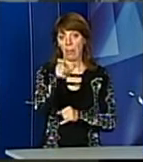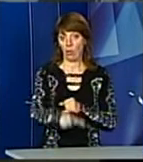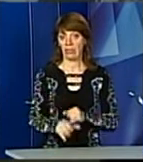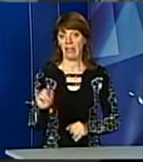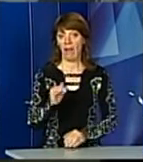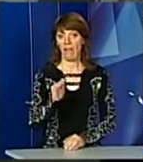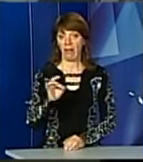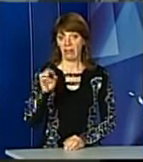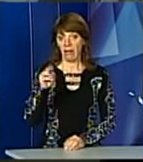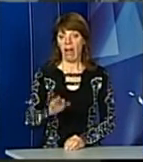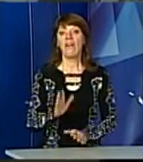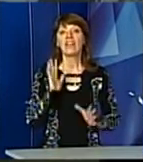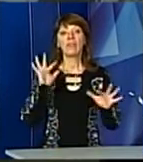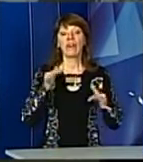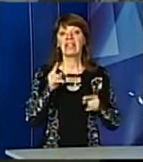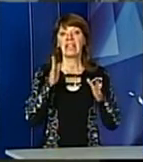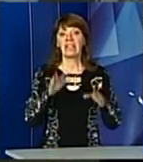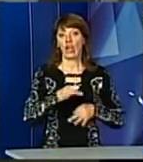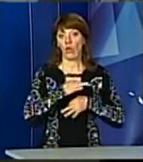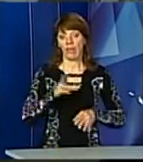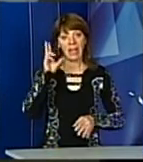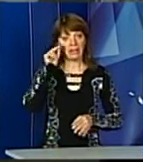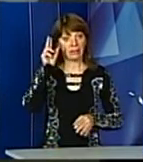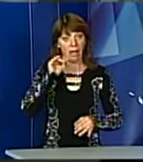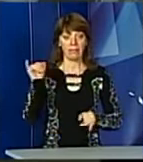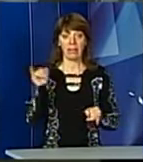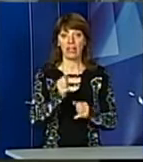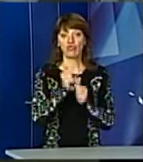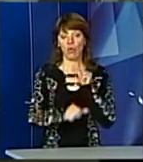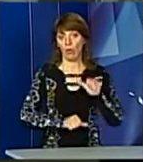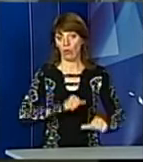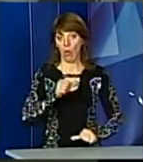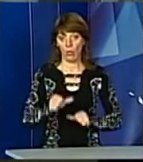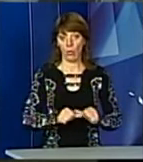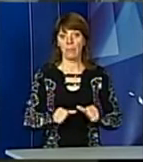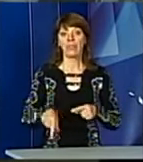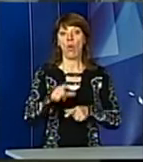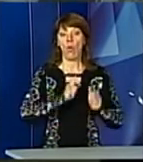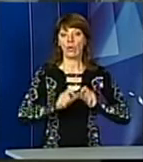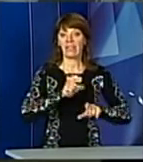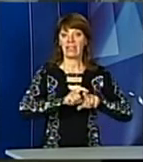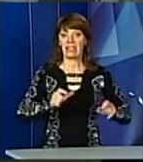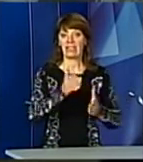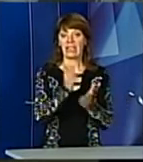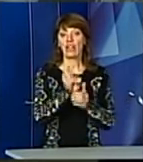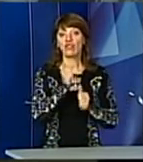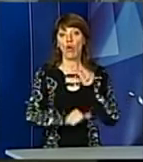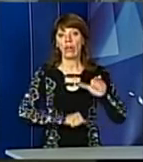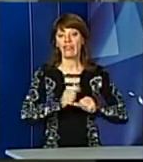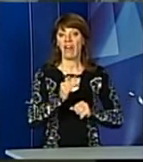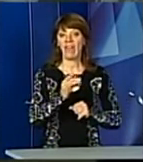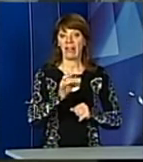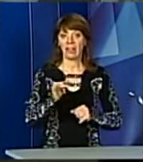Франка відбувається не тільки в ювілейні дати, а й щороку. У нас в університеті відбувається щорічна франківська